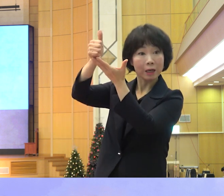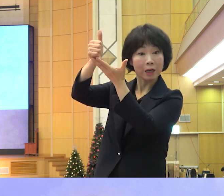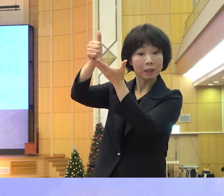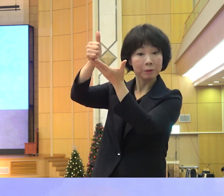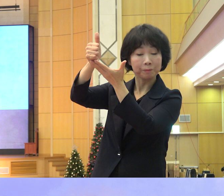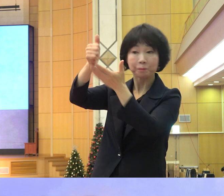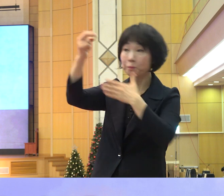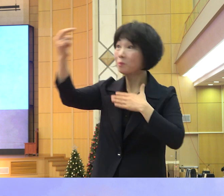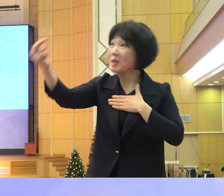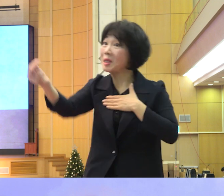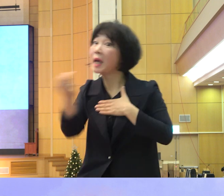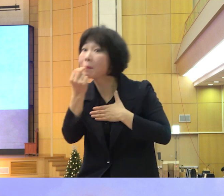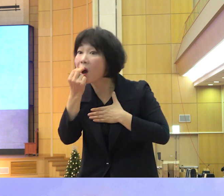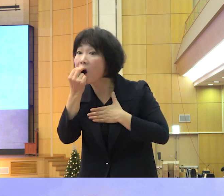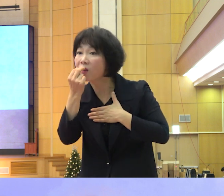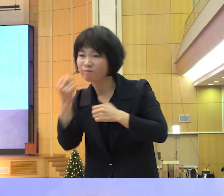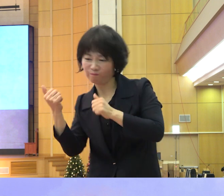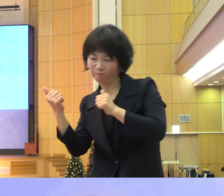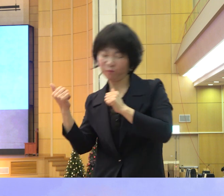생, 사,